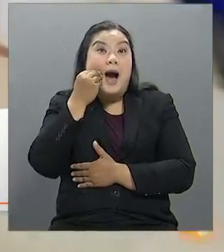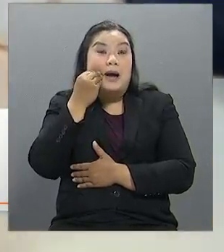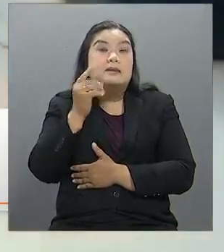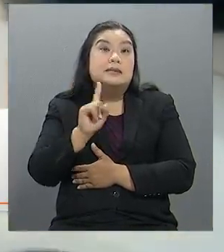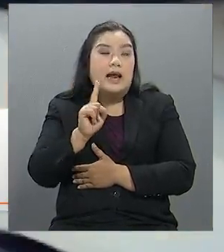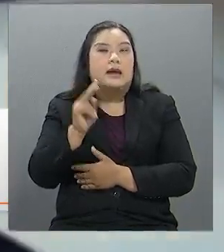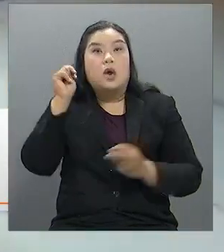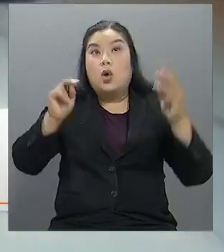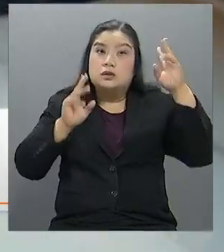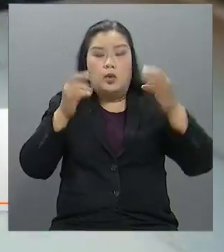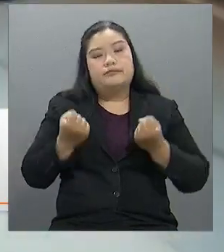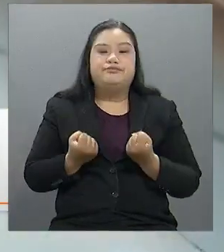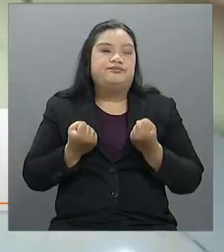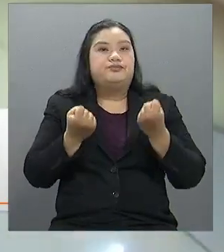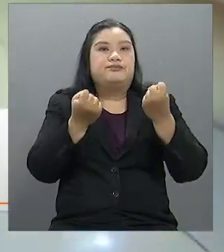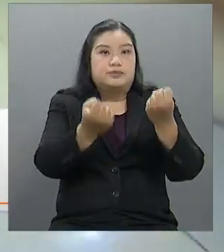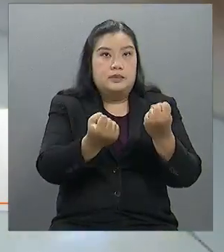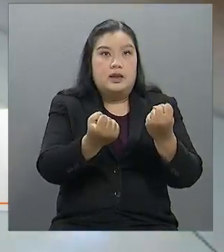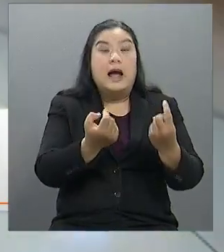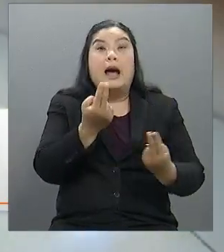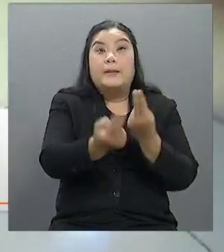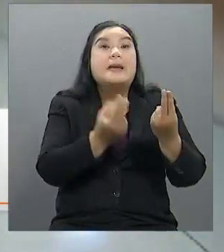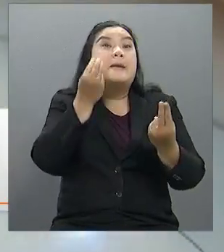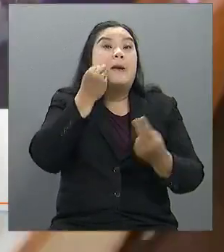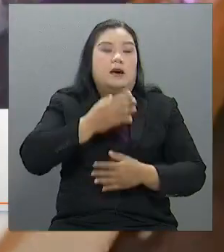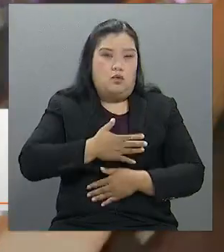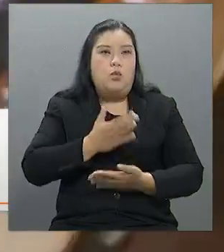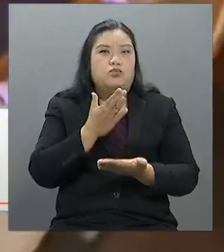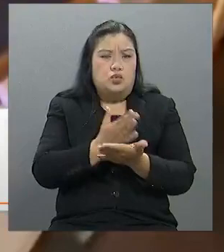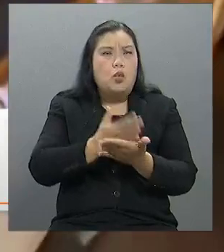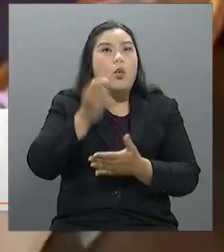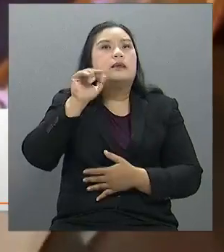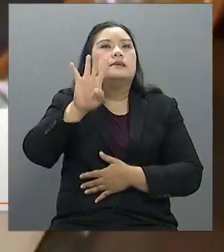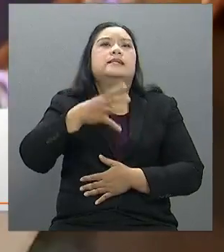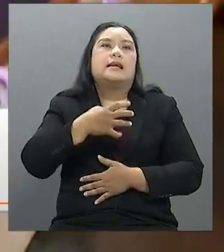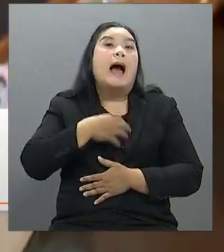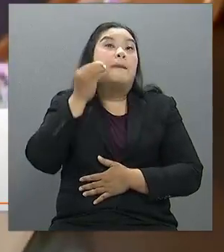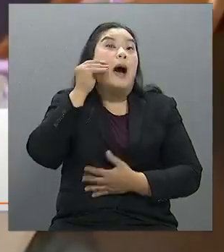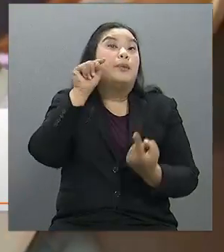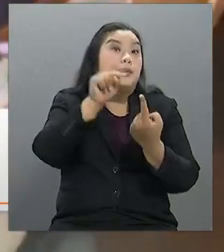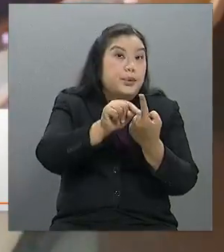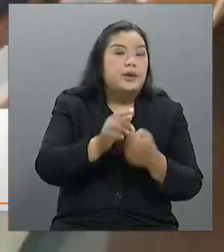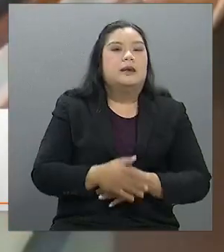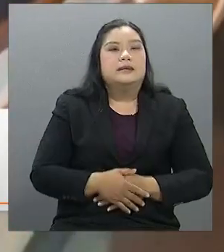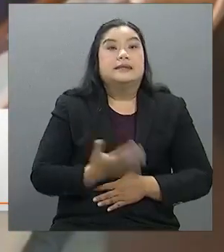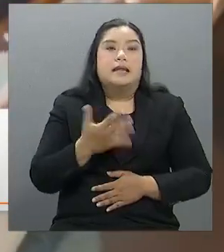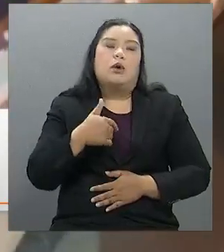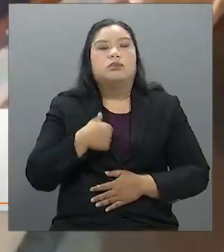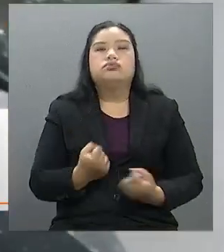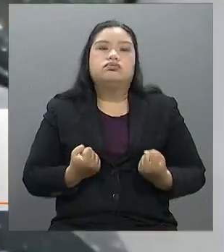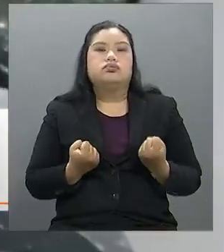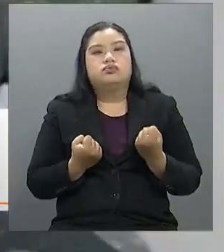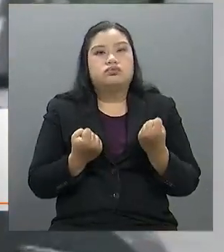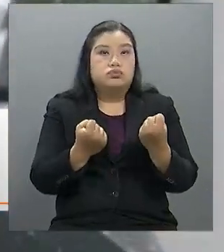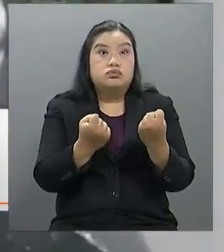ค์เพื่อไปเยี่ยมบ้านในวันหยุดยาวที่ผ่านมานี่นะครับโดยขับมาตามถนนสายเอเชียขณะที่ขับผ่านจังหวัดอ่างท